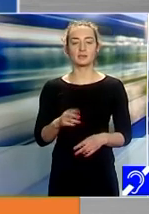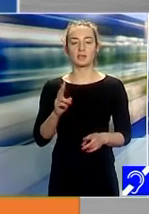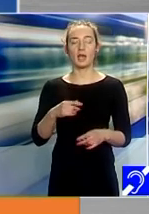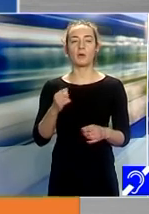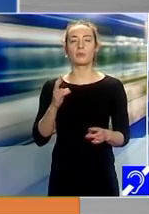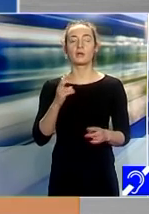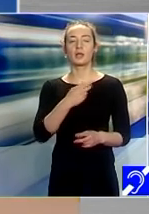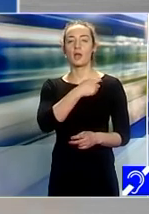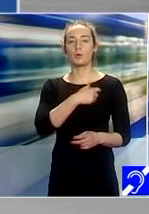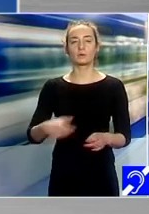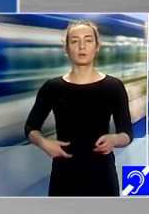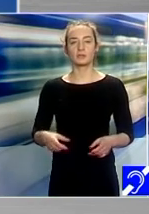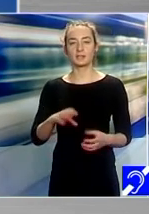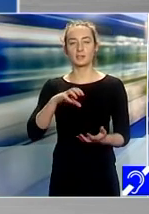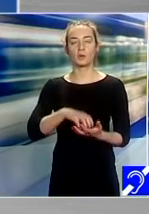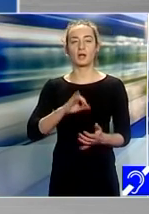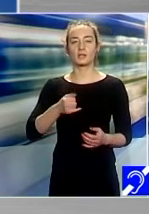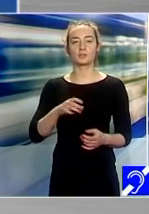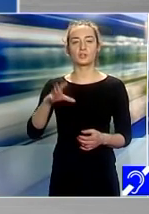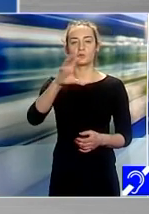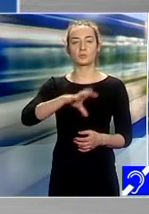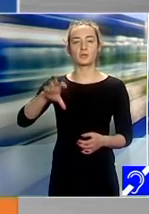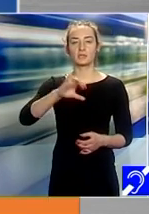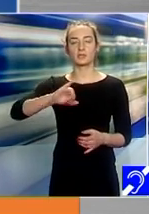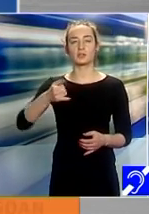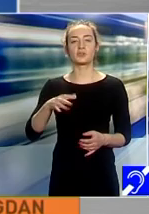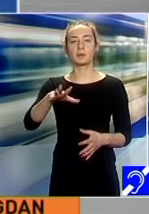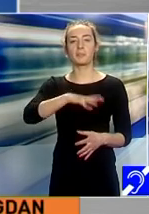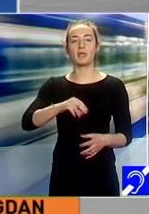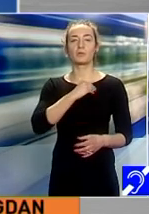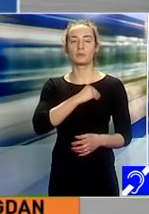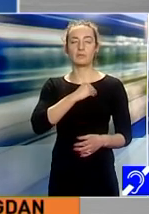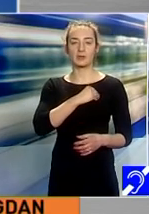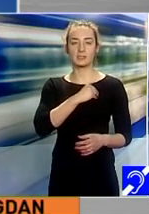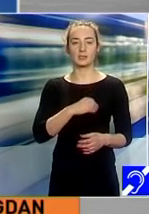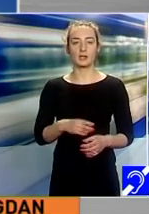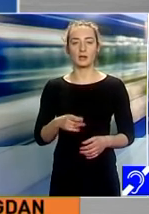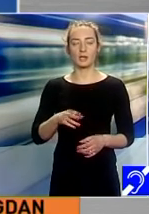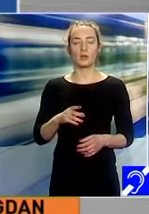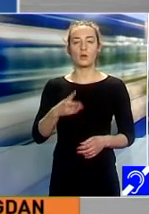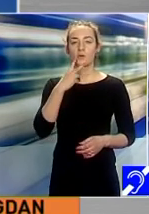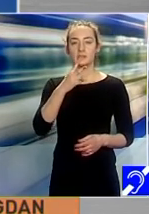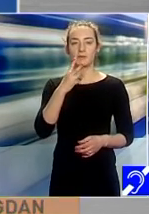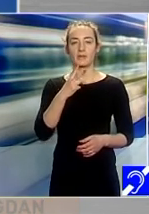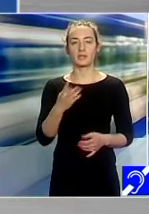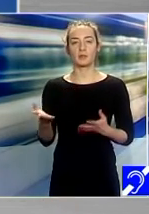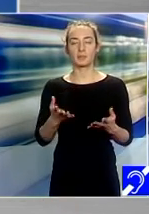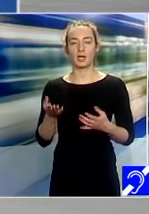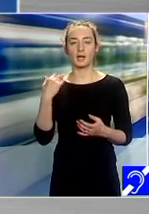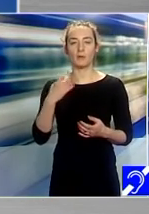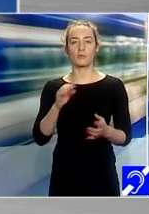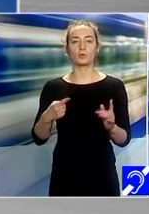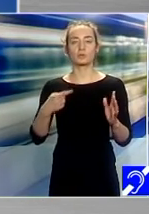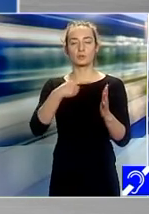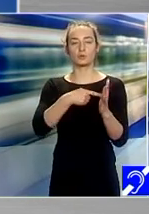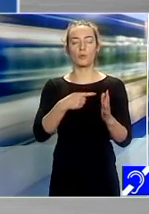reprezentanții autorităților locale și județene, dar și ai mediului universitar. Vom afla în câteva momente care a fost scopul